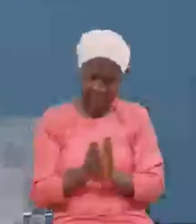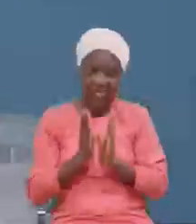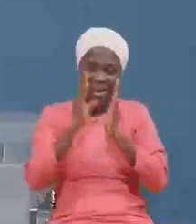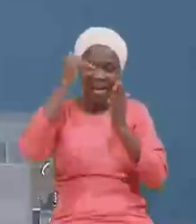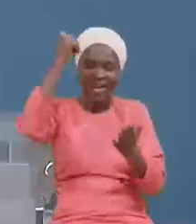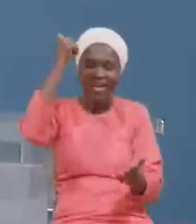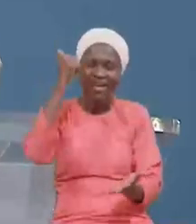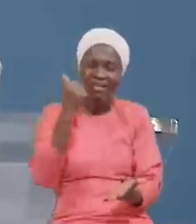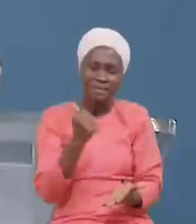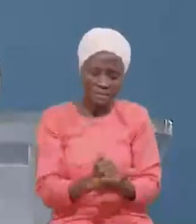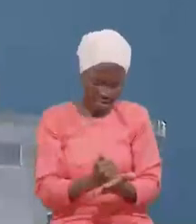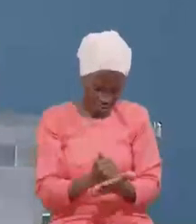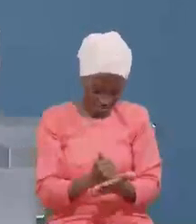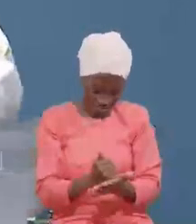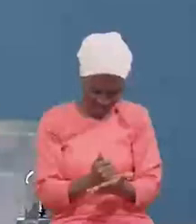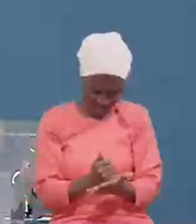Amen.